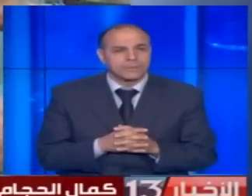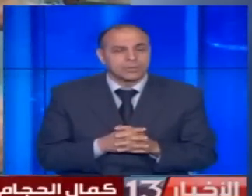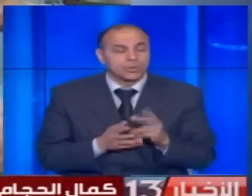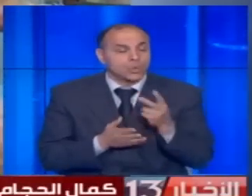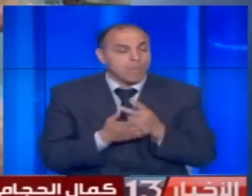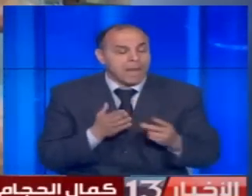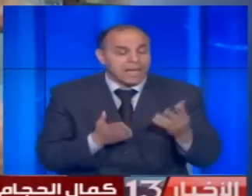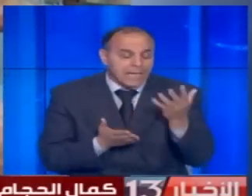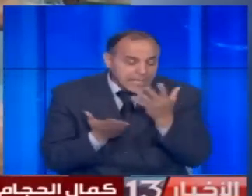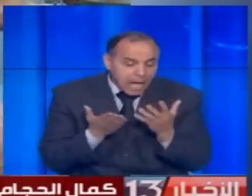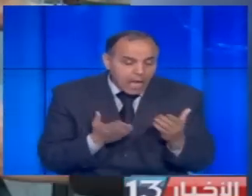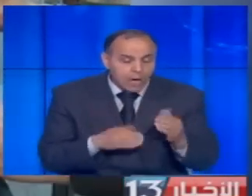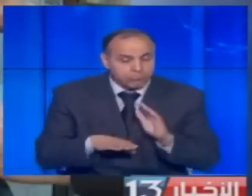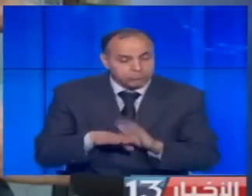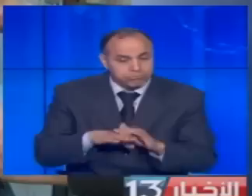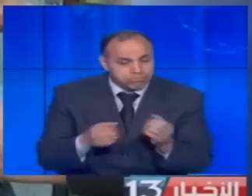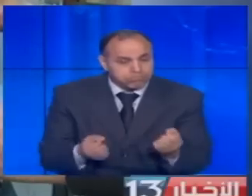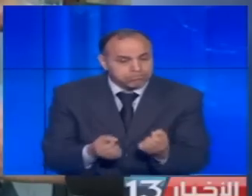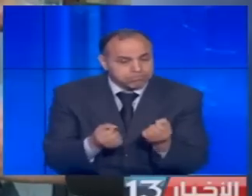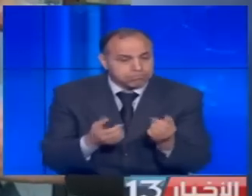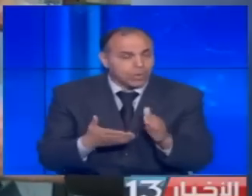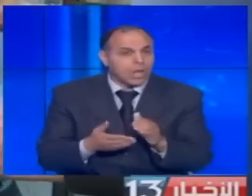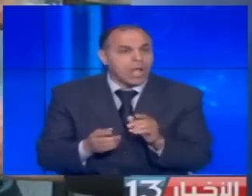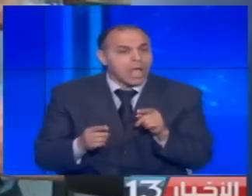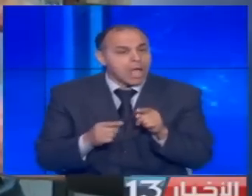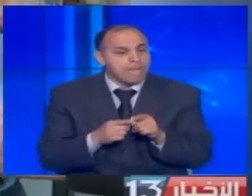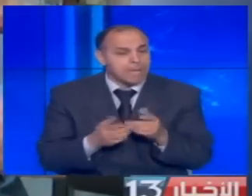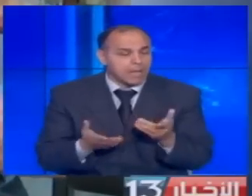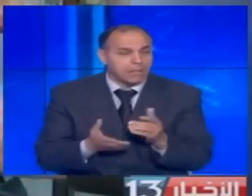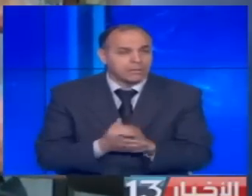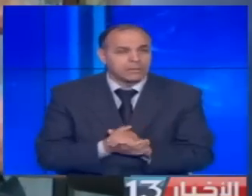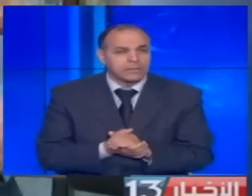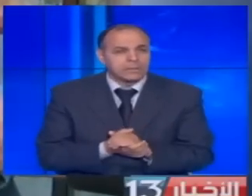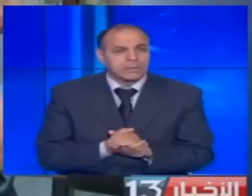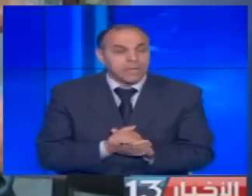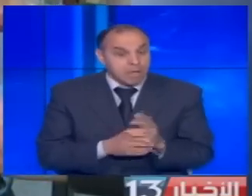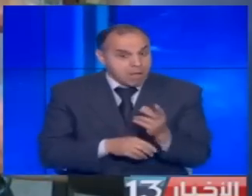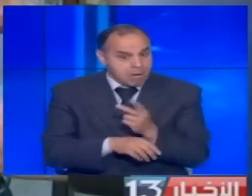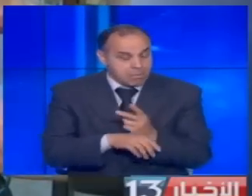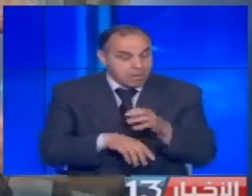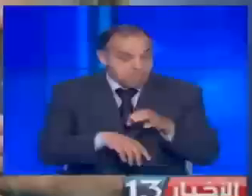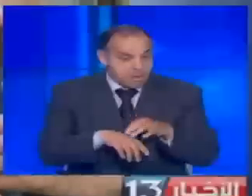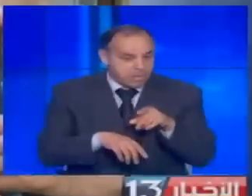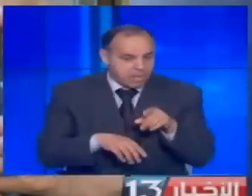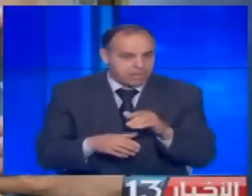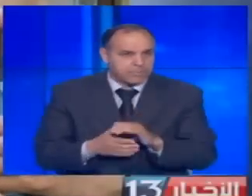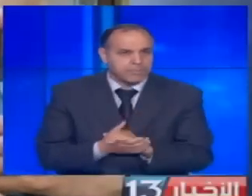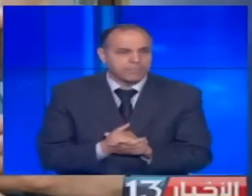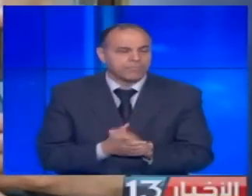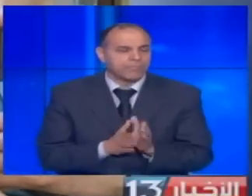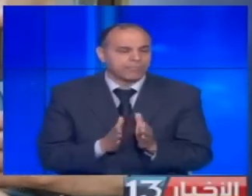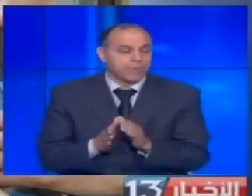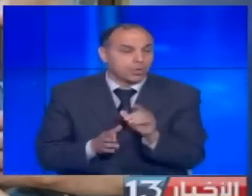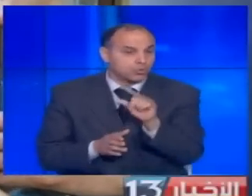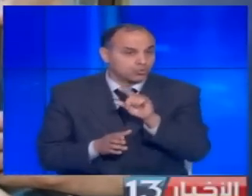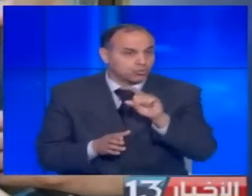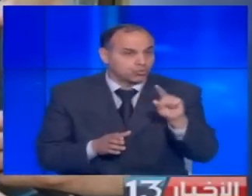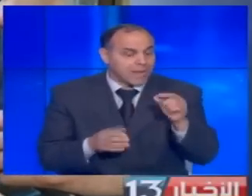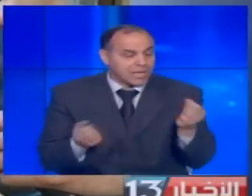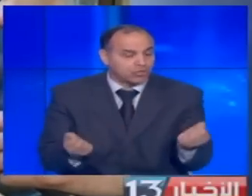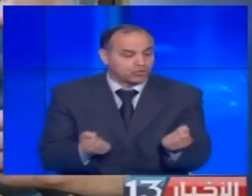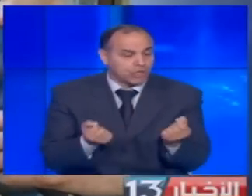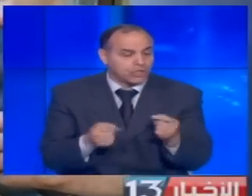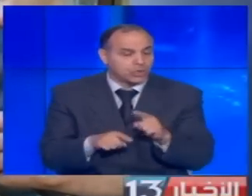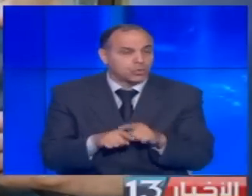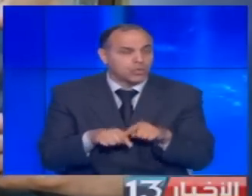يمكن تحسيسهم واشعارهم باهميه هذه وخطوره هذه الامراض ايضا من خلال جمله من العنف الترجمه